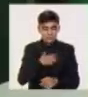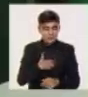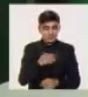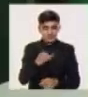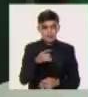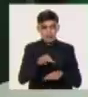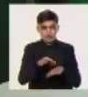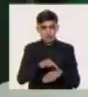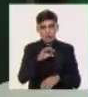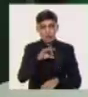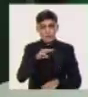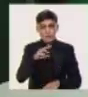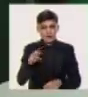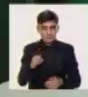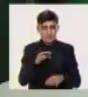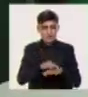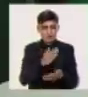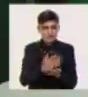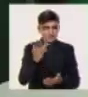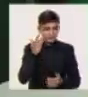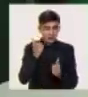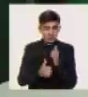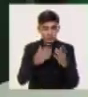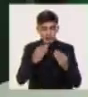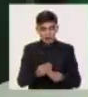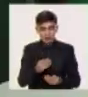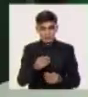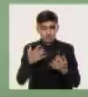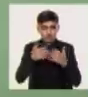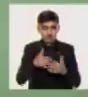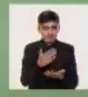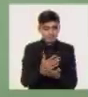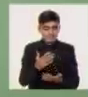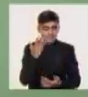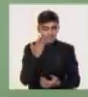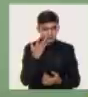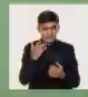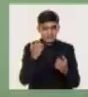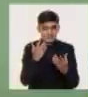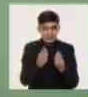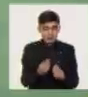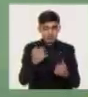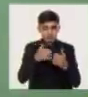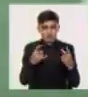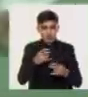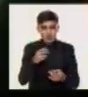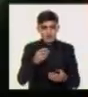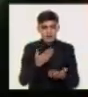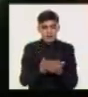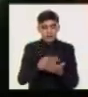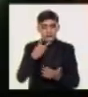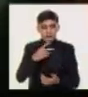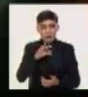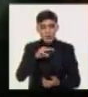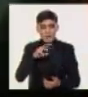просто больные, это онкобольные. Для них каждый день это на счету. Каждый день на счету в общей сложности у 20